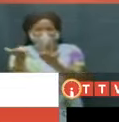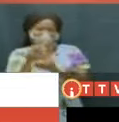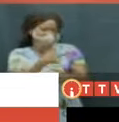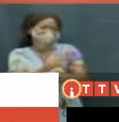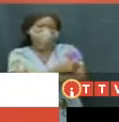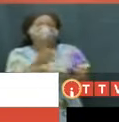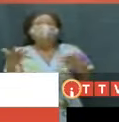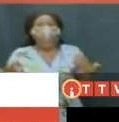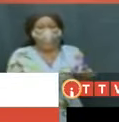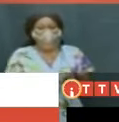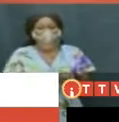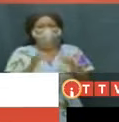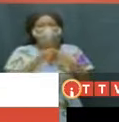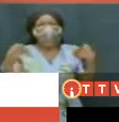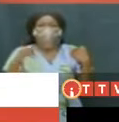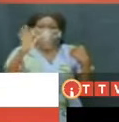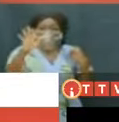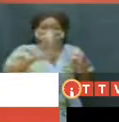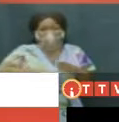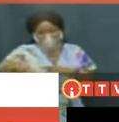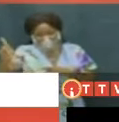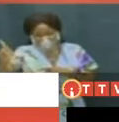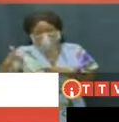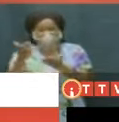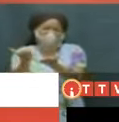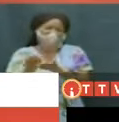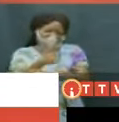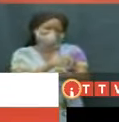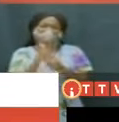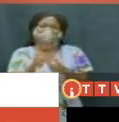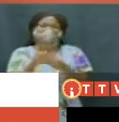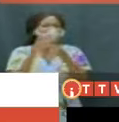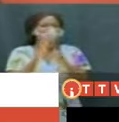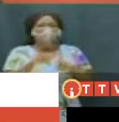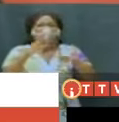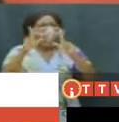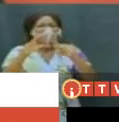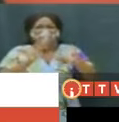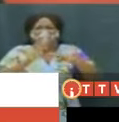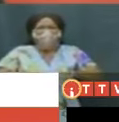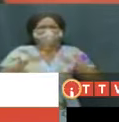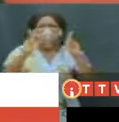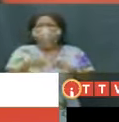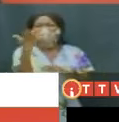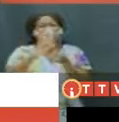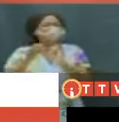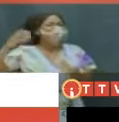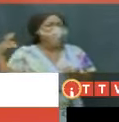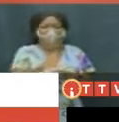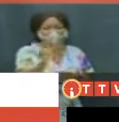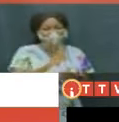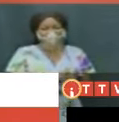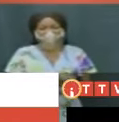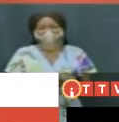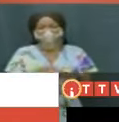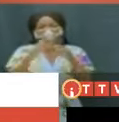mwantendere wanu pasapezeke wokuumirizani koma tibwerezenso kachinayi ngati simungakalandire katemera amene